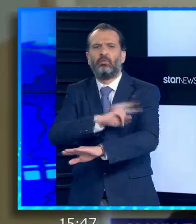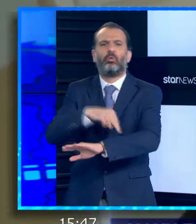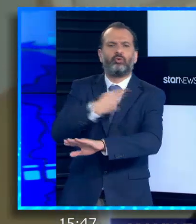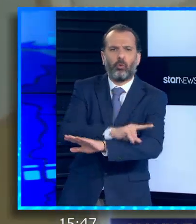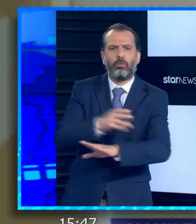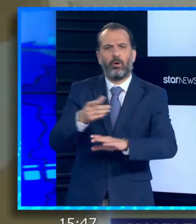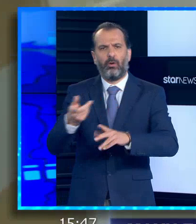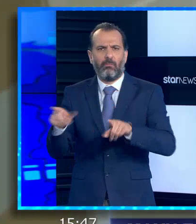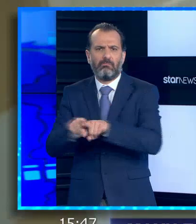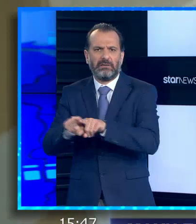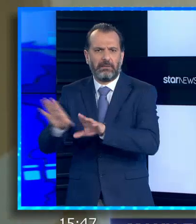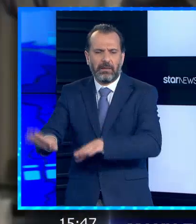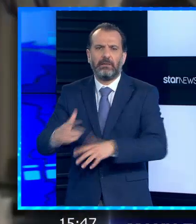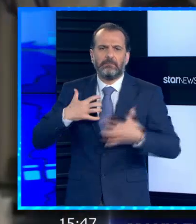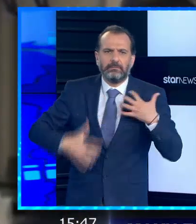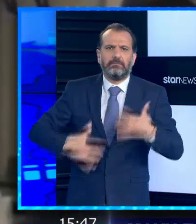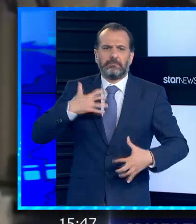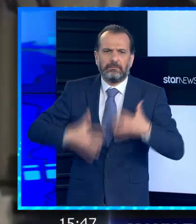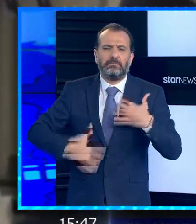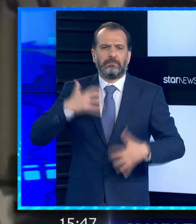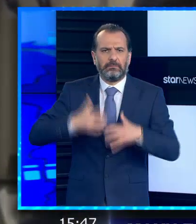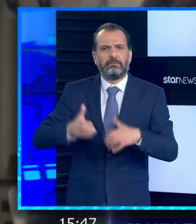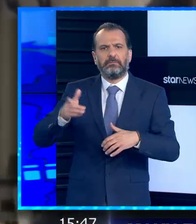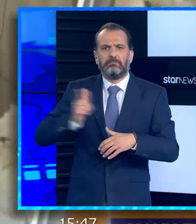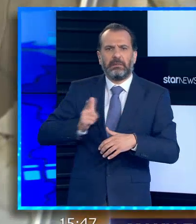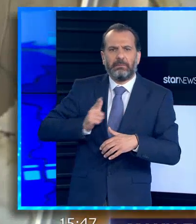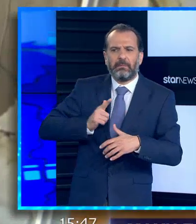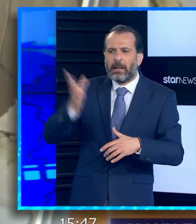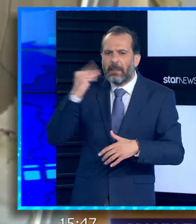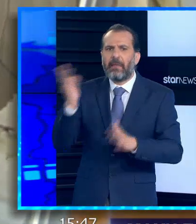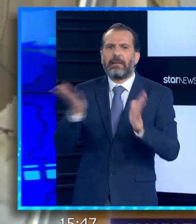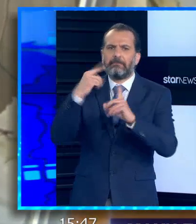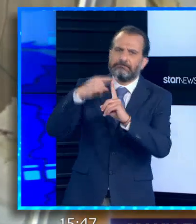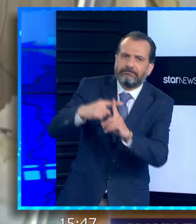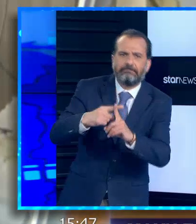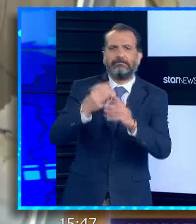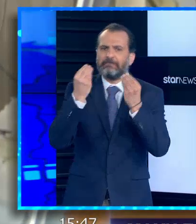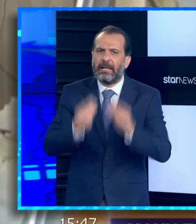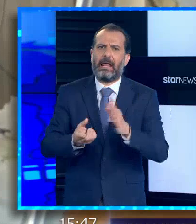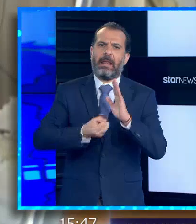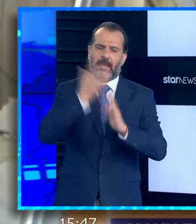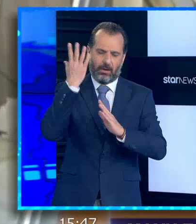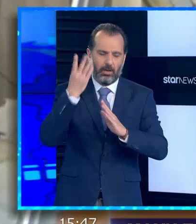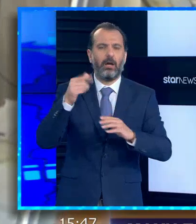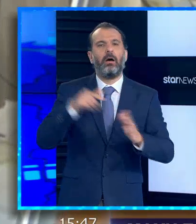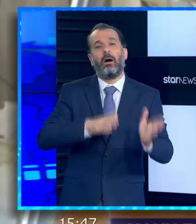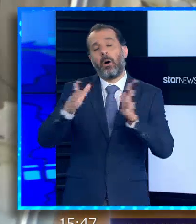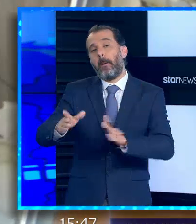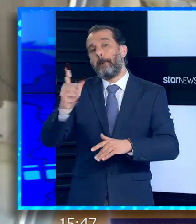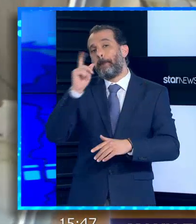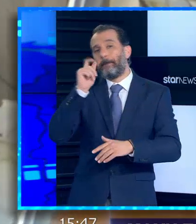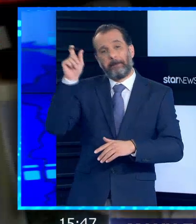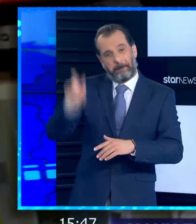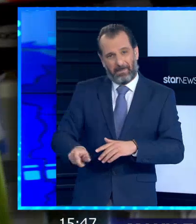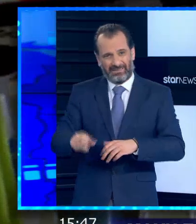με αγωνία περιμένουν έξω από τη ΜΕΘ Παίδων στο Πανεπιστημιακό Νοσοκομείο Ηρακλείου για να ακούσουν ένα καλό νέο. Αυτό που είπε ο πατέρας στις